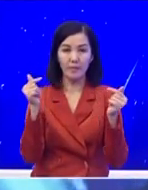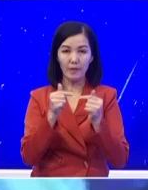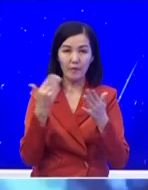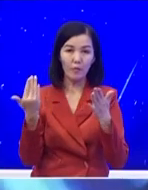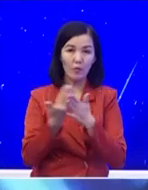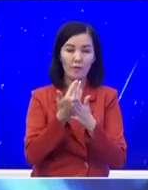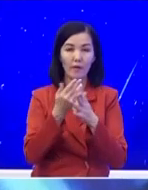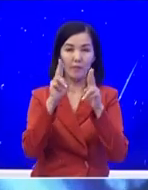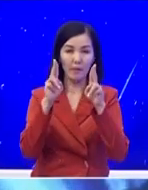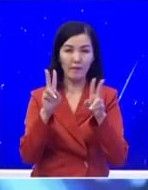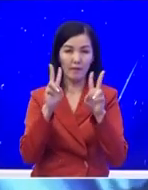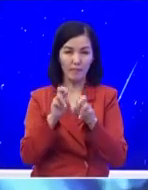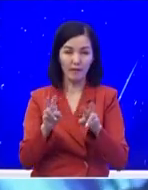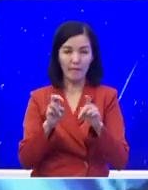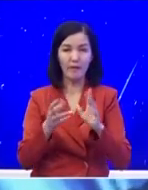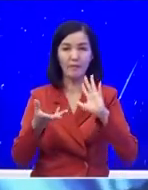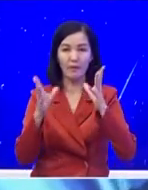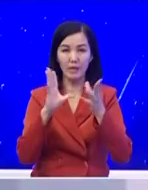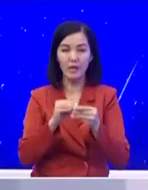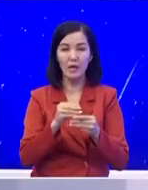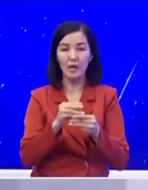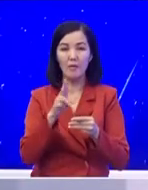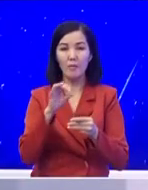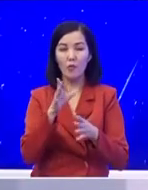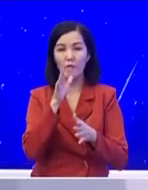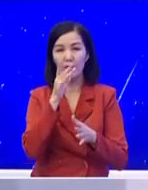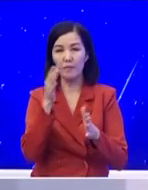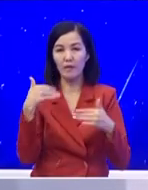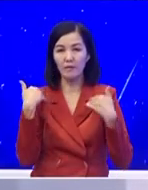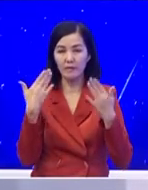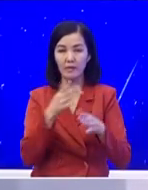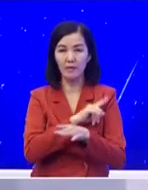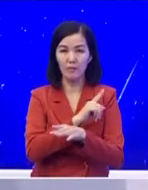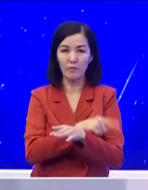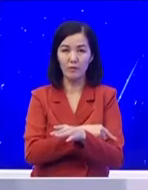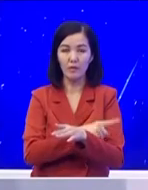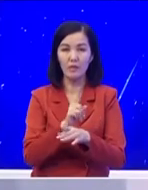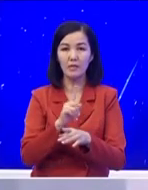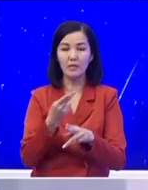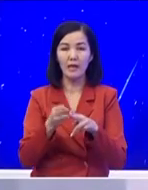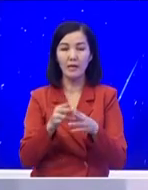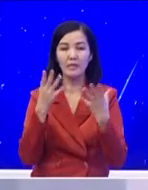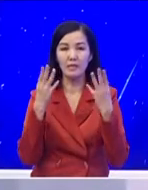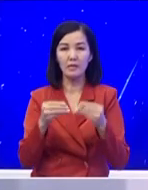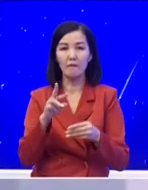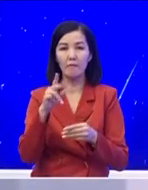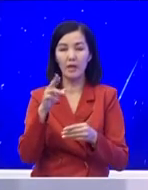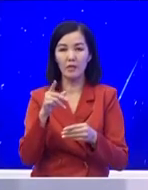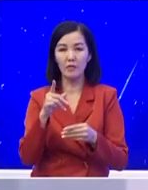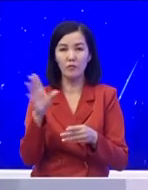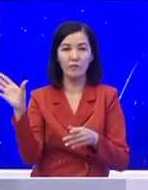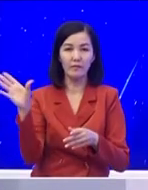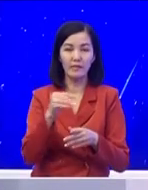правилами. И по времени мы приложим все усилия за эти дни, чтобы в пятницу